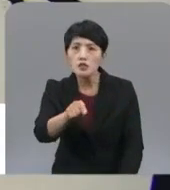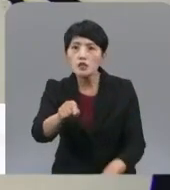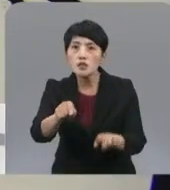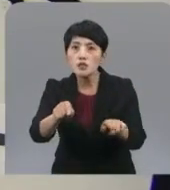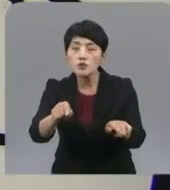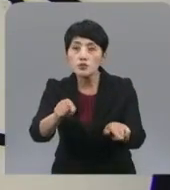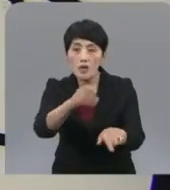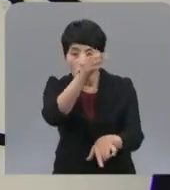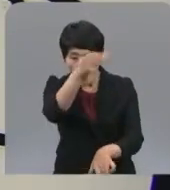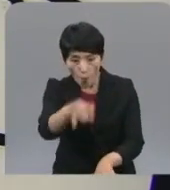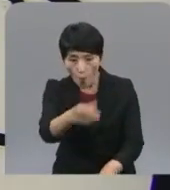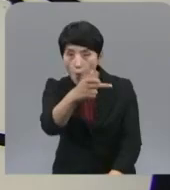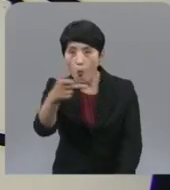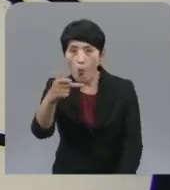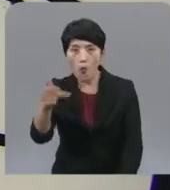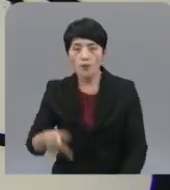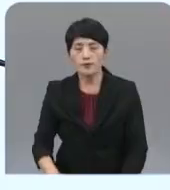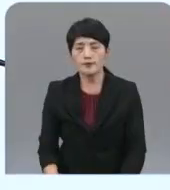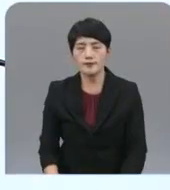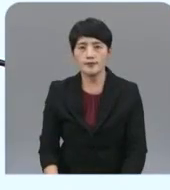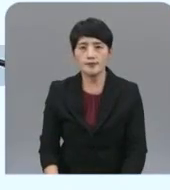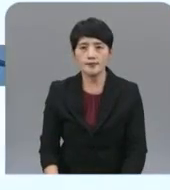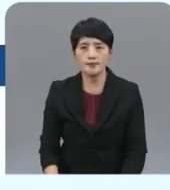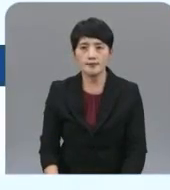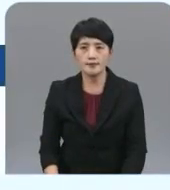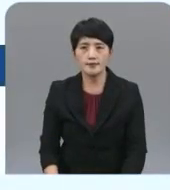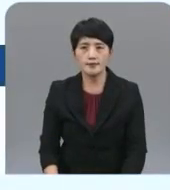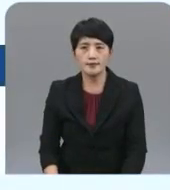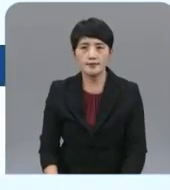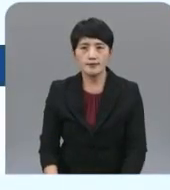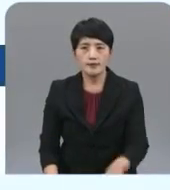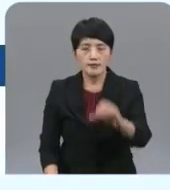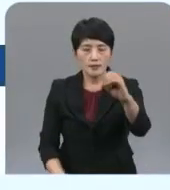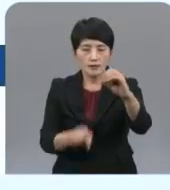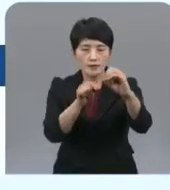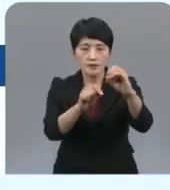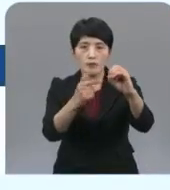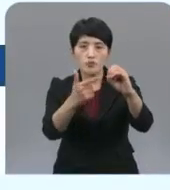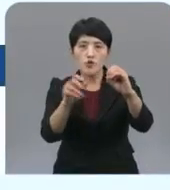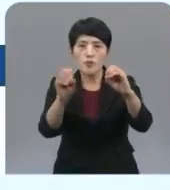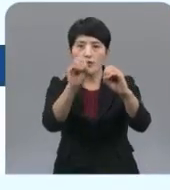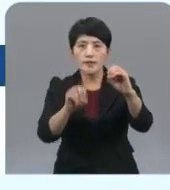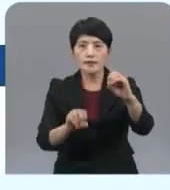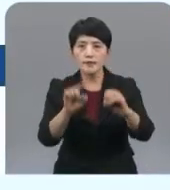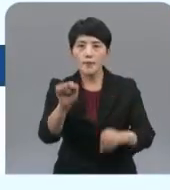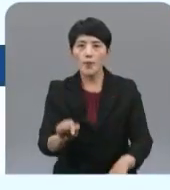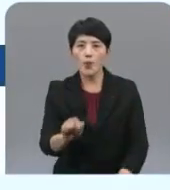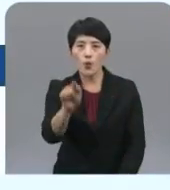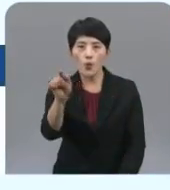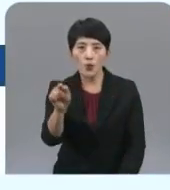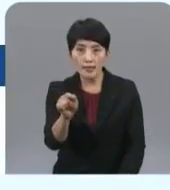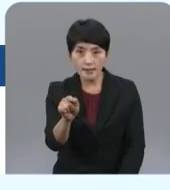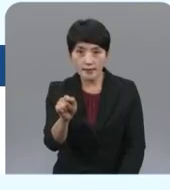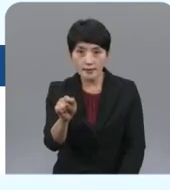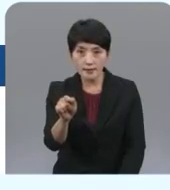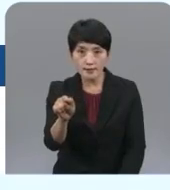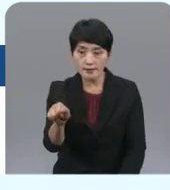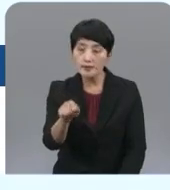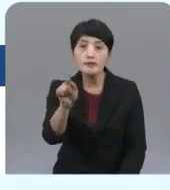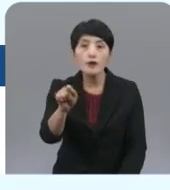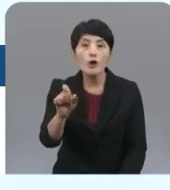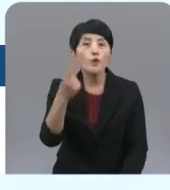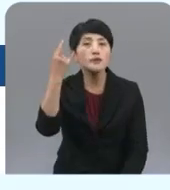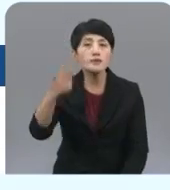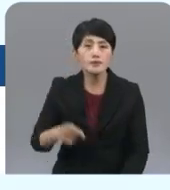主要受到了国际油价下滑的影响，汽油和柴油等石油类价格同比下滑